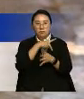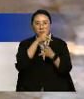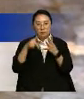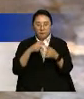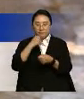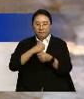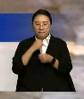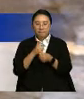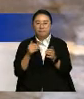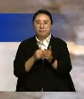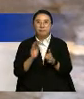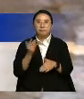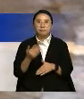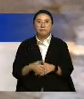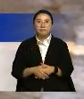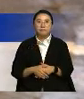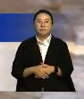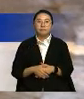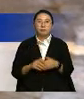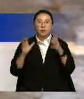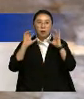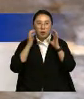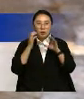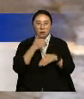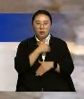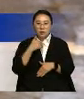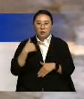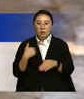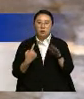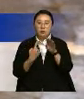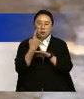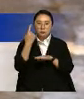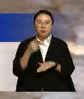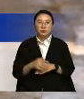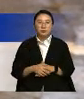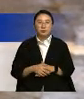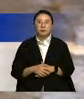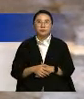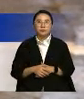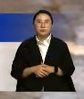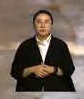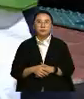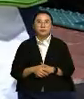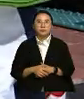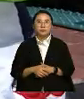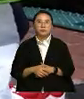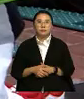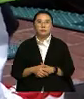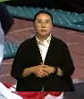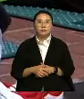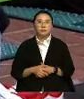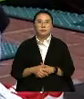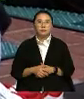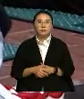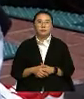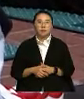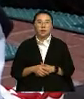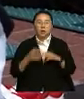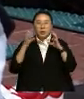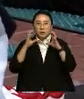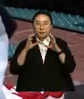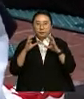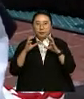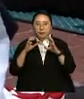프로그램으로 구성이 되어 있어서 그 아이들의 만족도가 매우 높습니다. 그렇다 보니 경기 북부